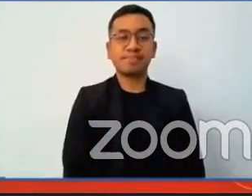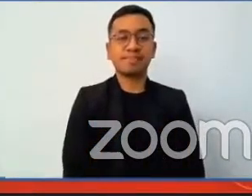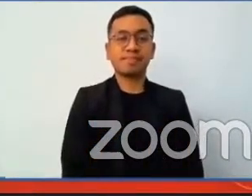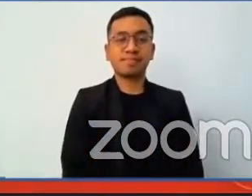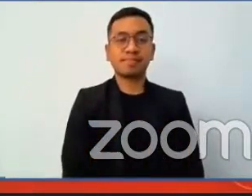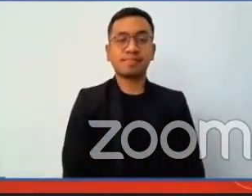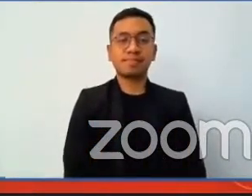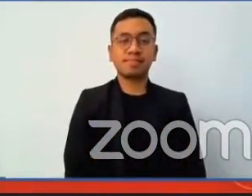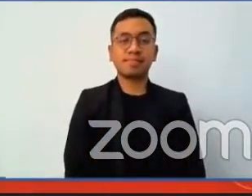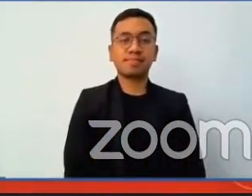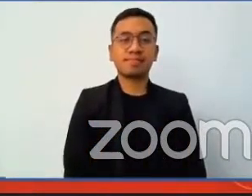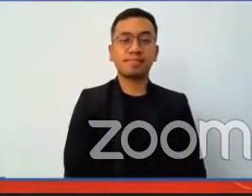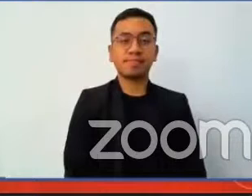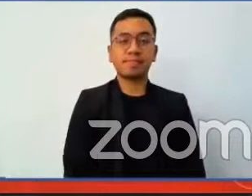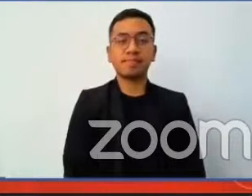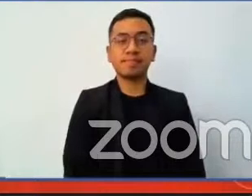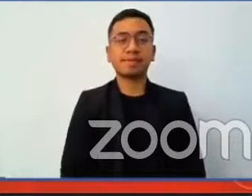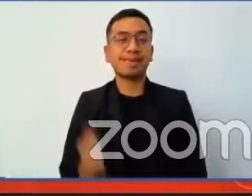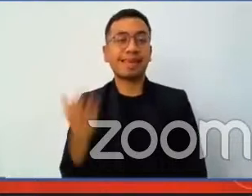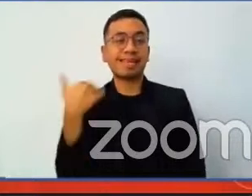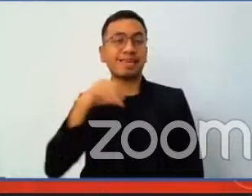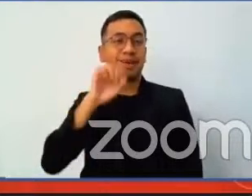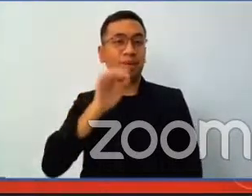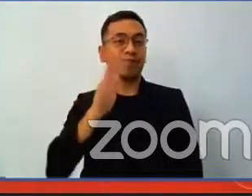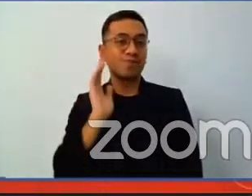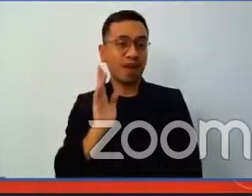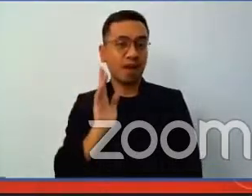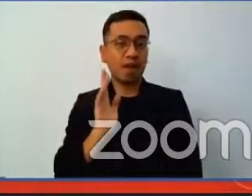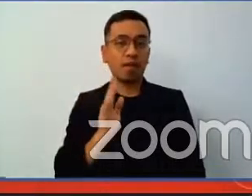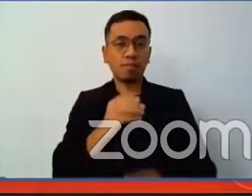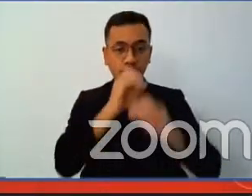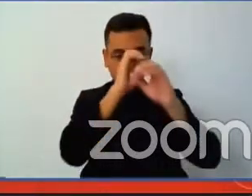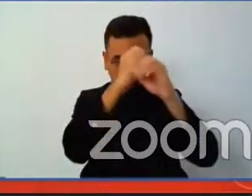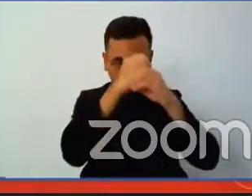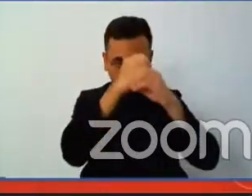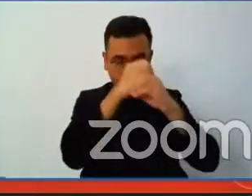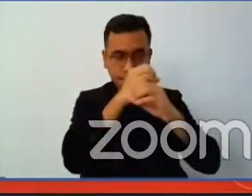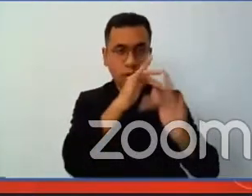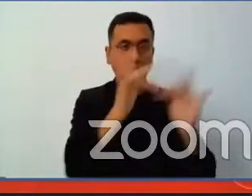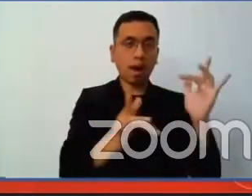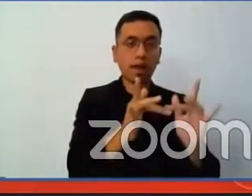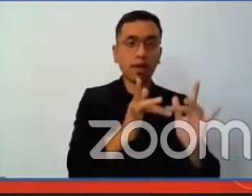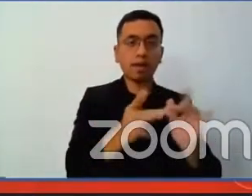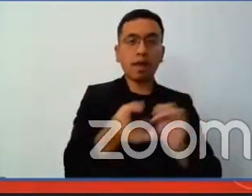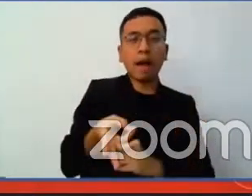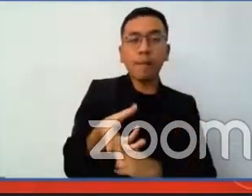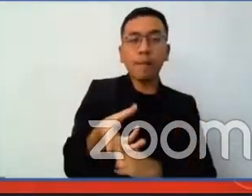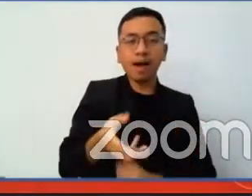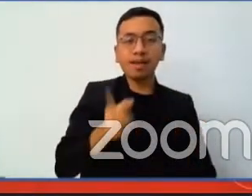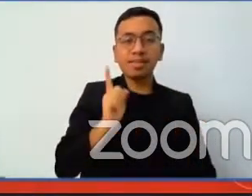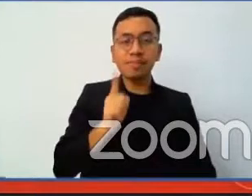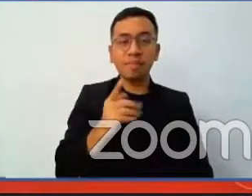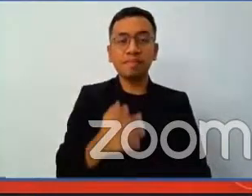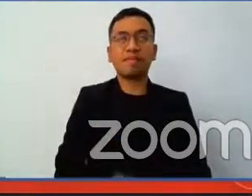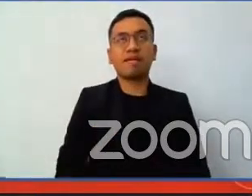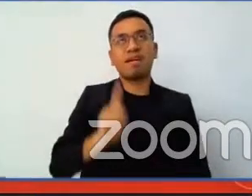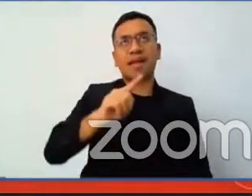bahwa kemudahan yang didapatkan itu yang pertama membantu visualisasi konsep,